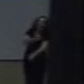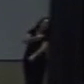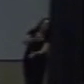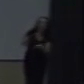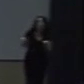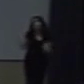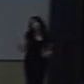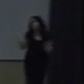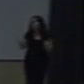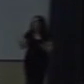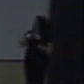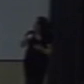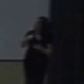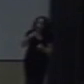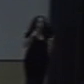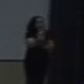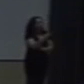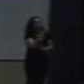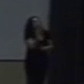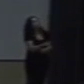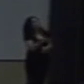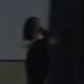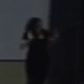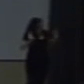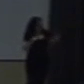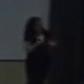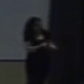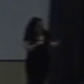veure, a qualsevol jo tema també t'ho dic amb bon rotllo, però...